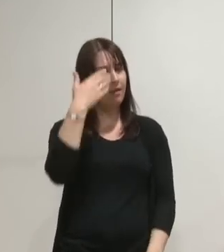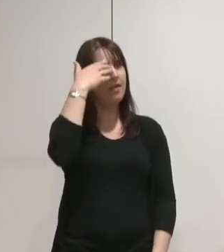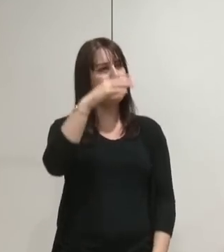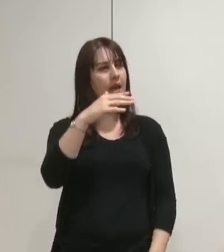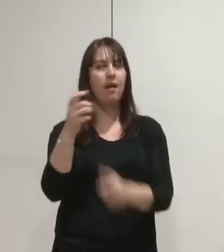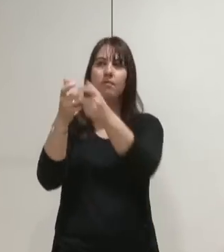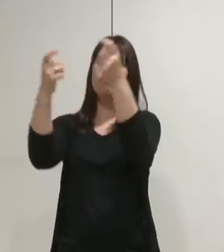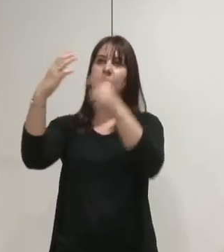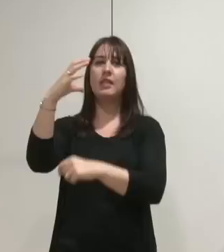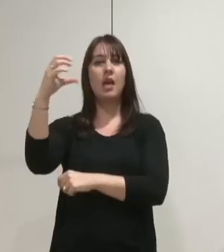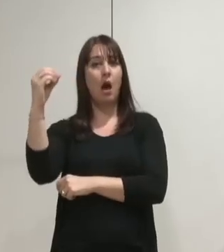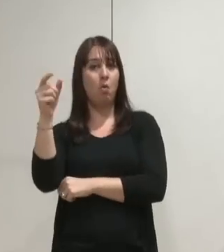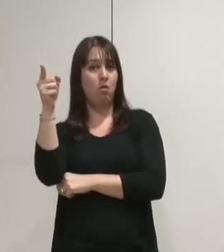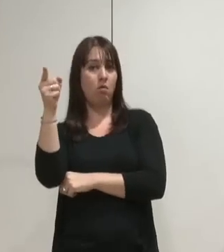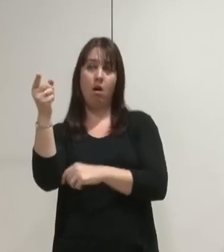pouvoir décisionnaire